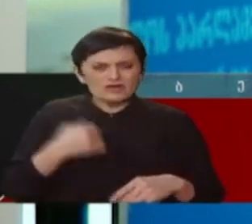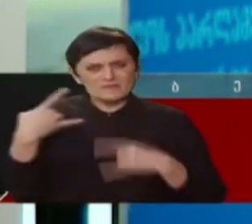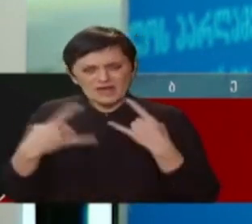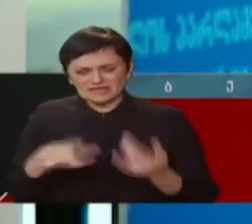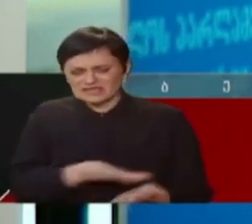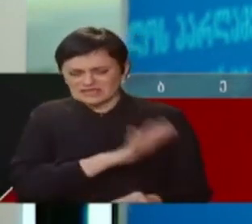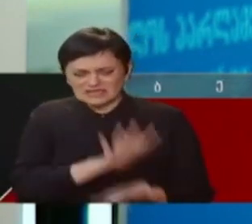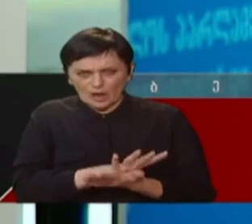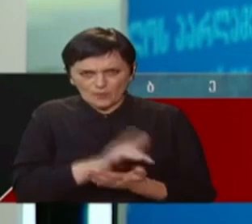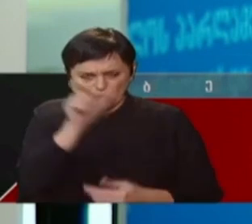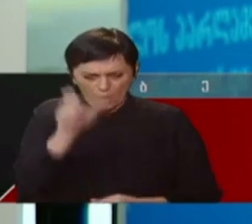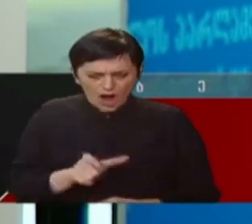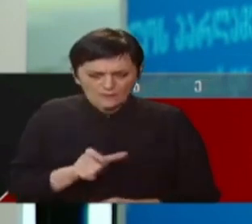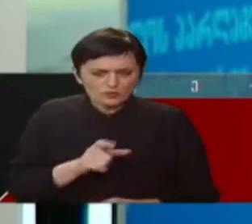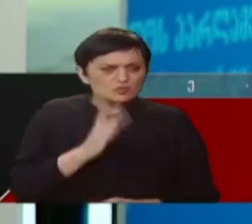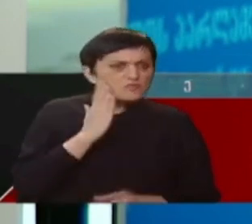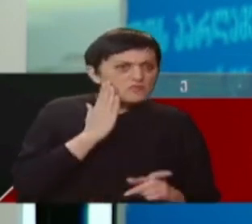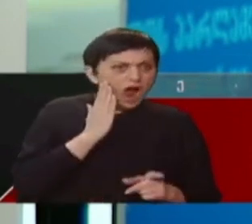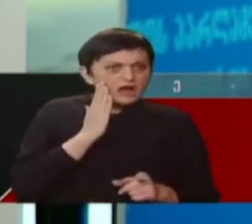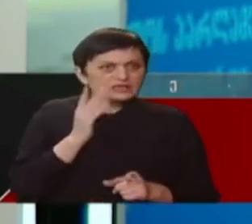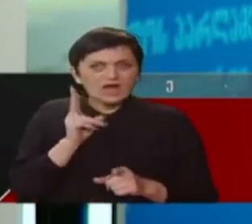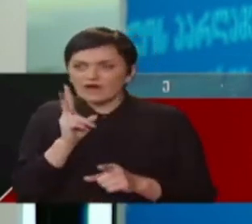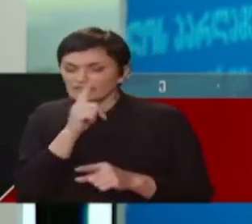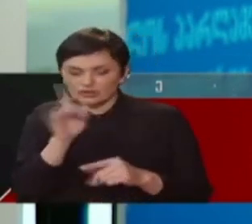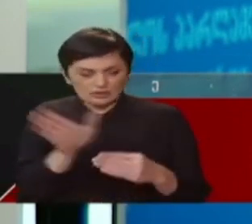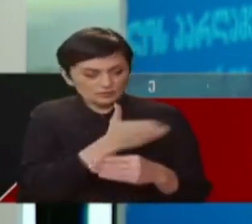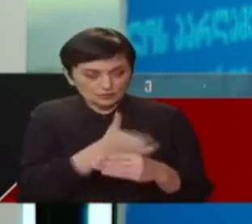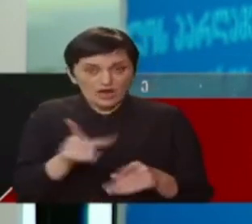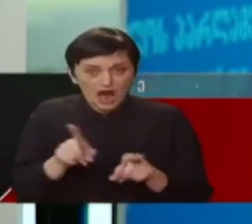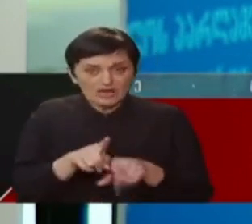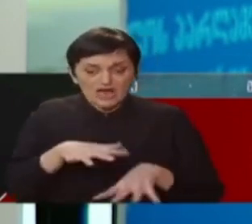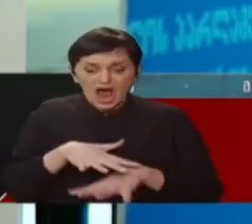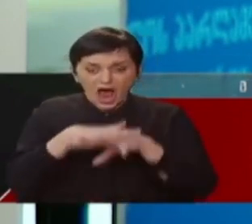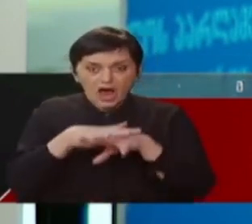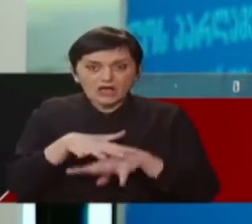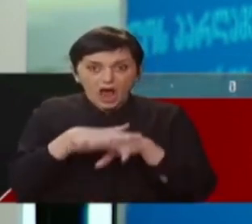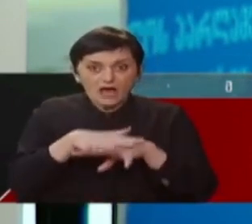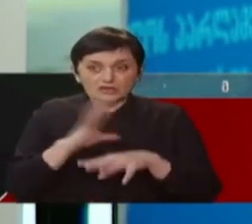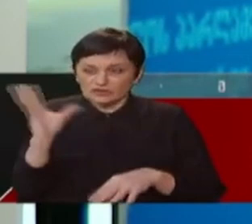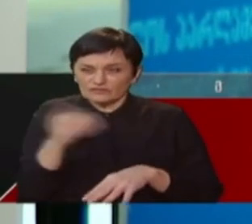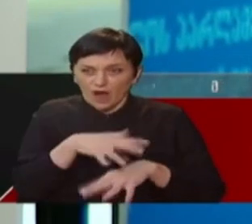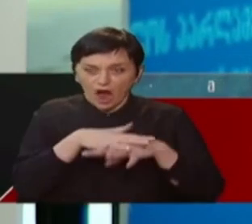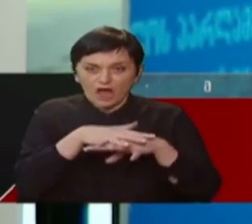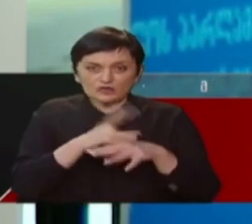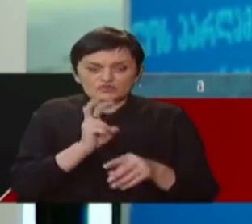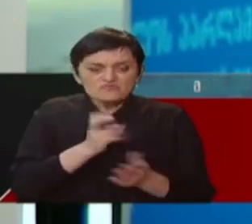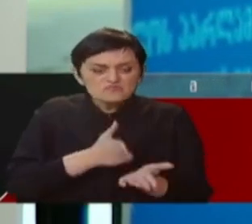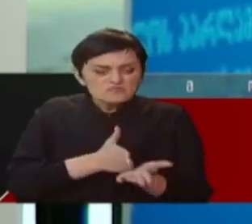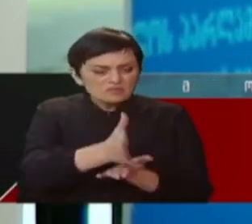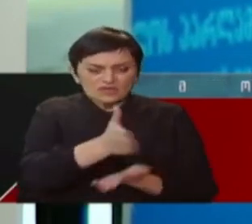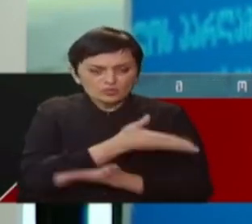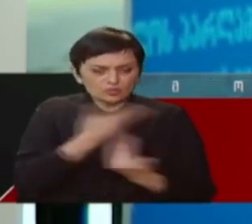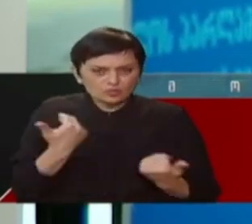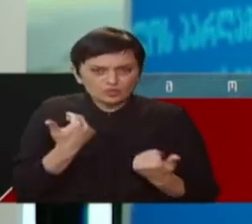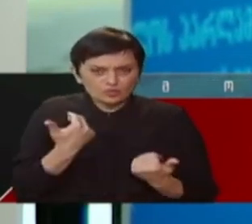სადაც ადამიანს ძალიან უჭირს თყვან მართლის გარჩევა, აქცია თაველიც ასეთია, ყველაფერზე აქციას ატარებს, უმიზნოთ, აი